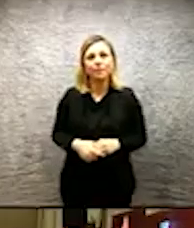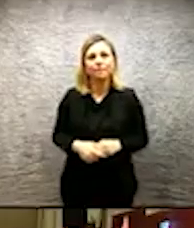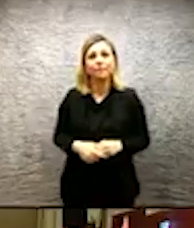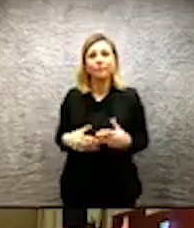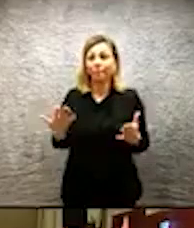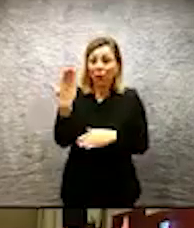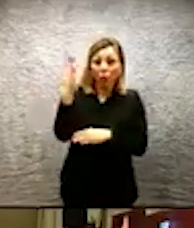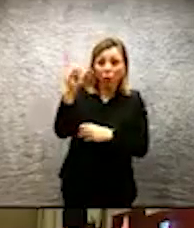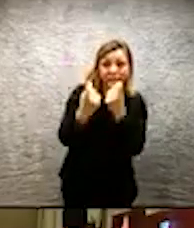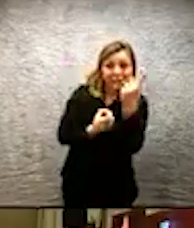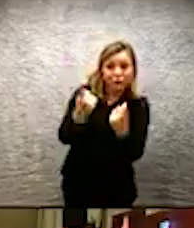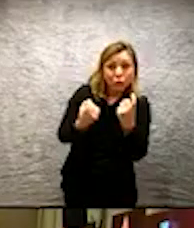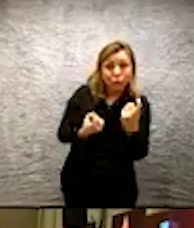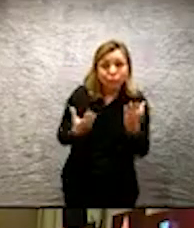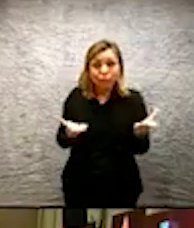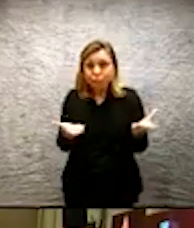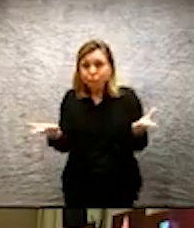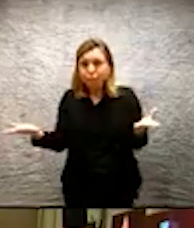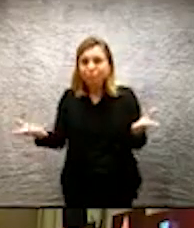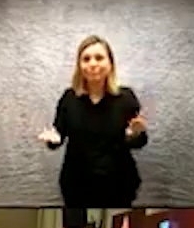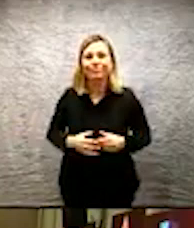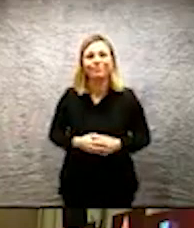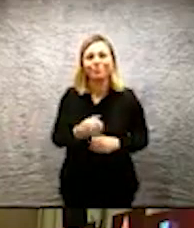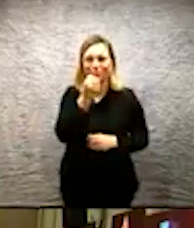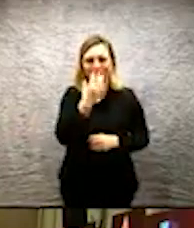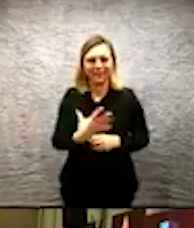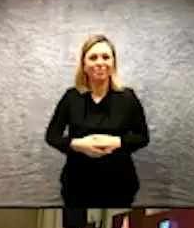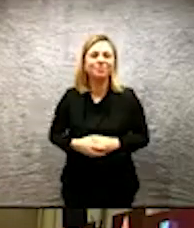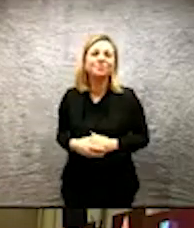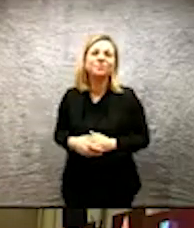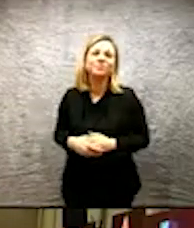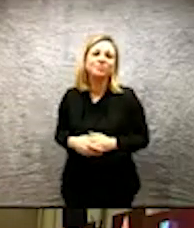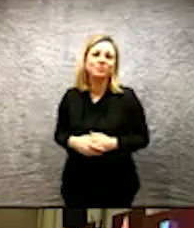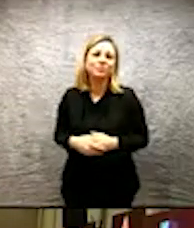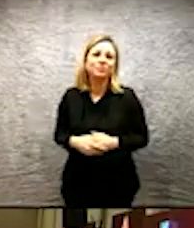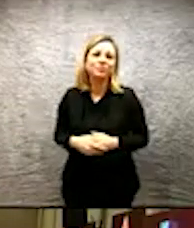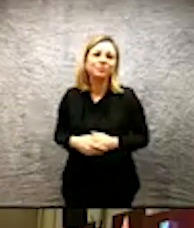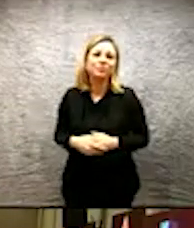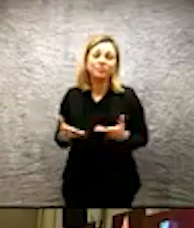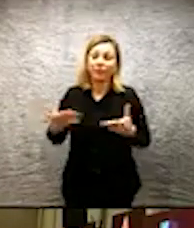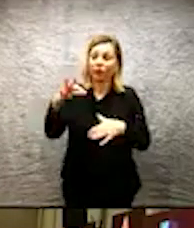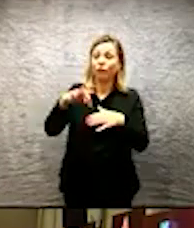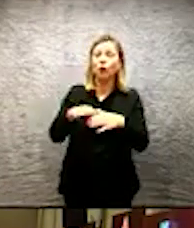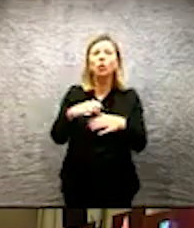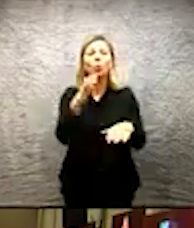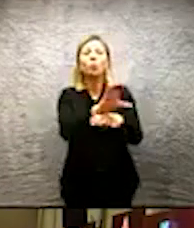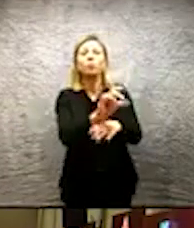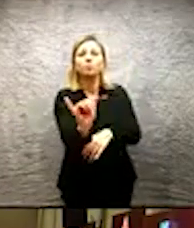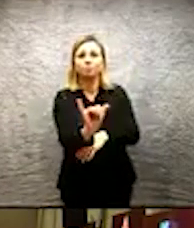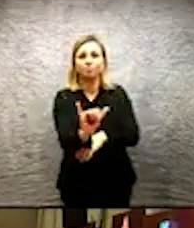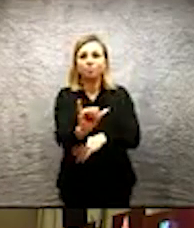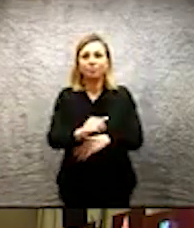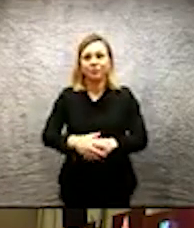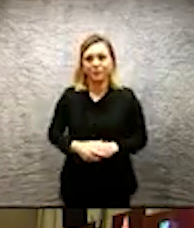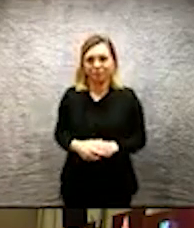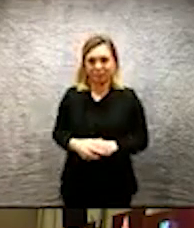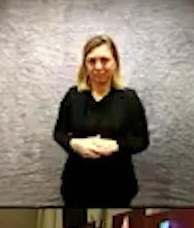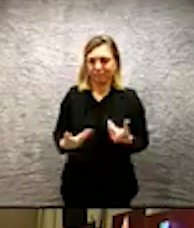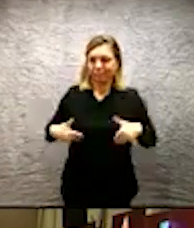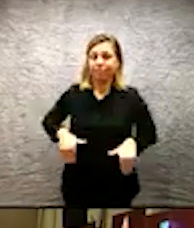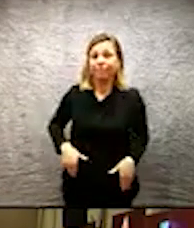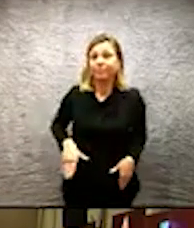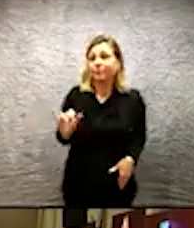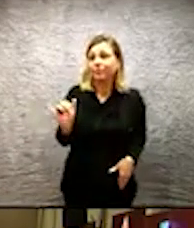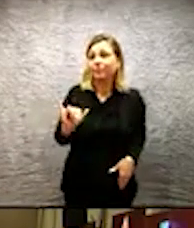Y a-t-il d'autres questions ? Bien. Je vais mettre donc cette délibération au vote. Qui est contre ? Qui